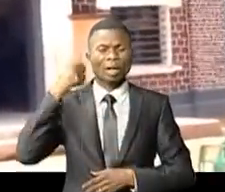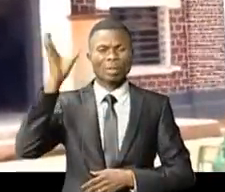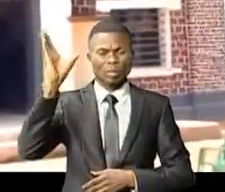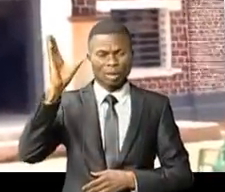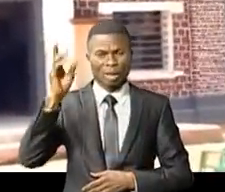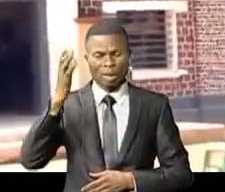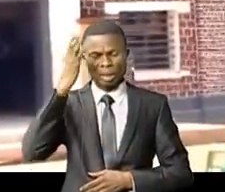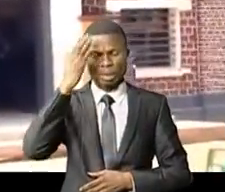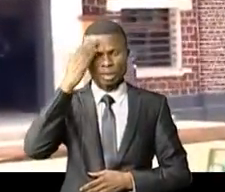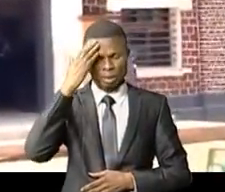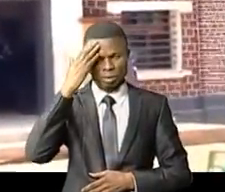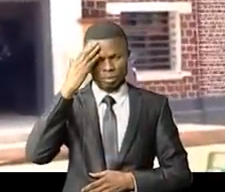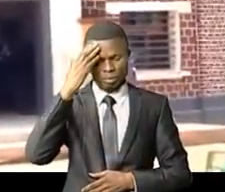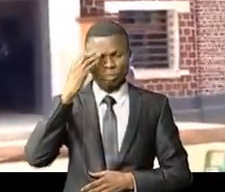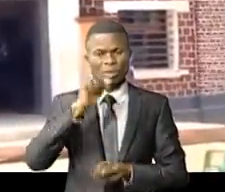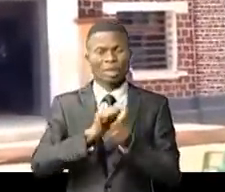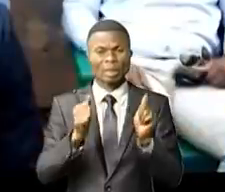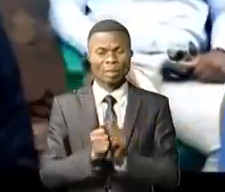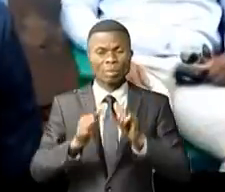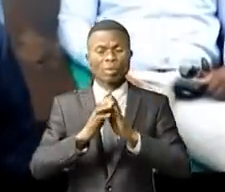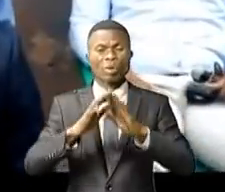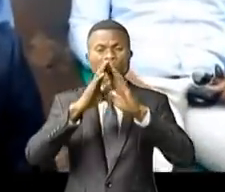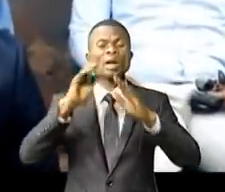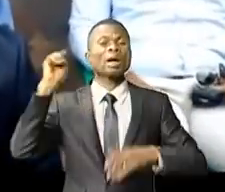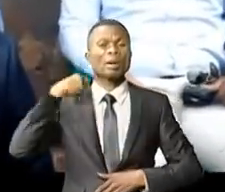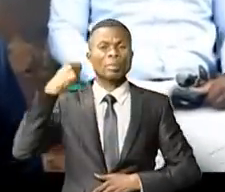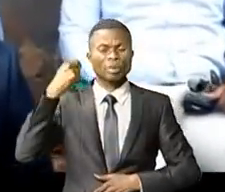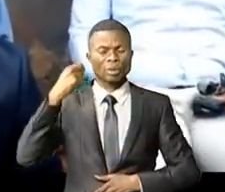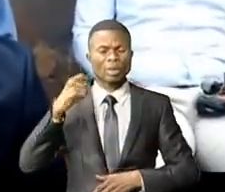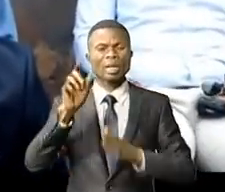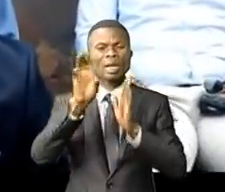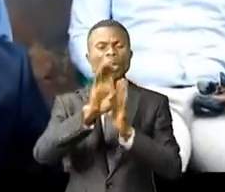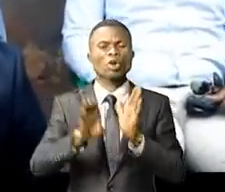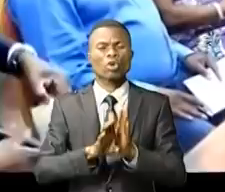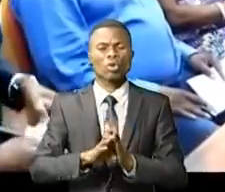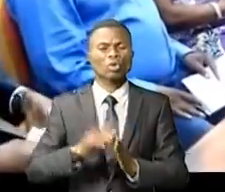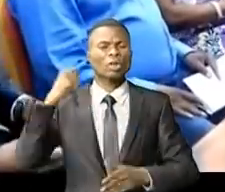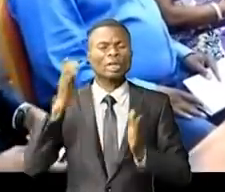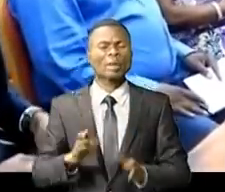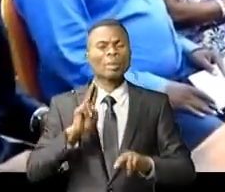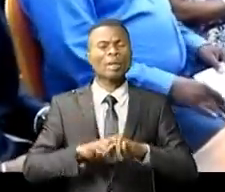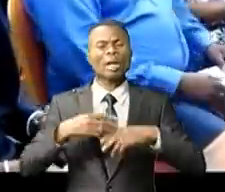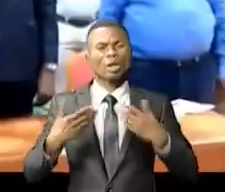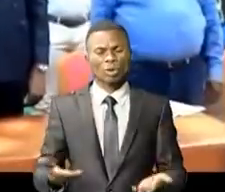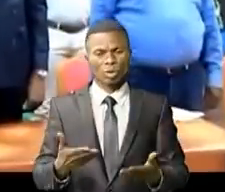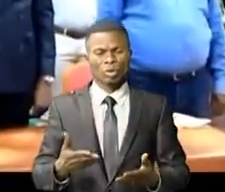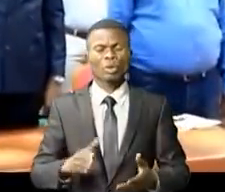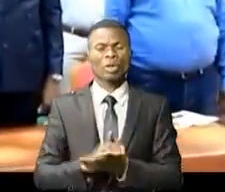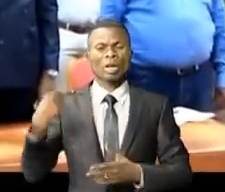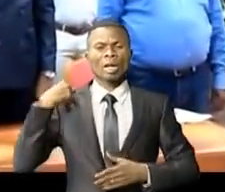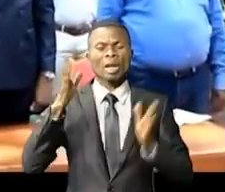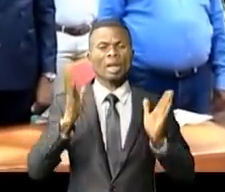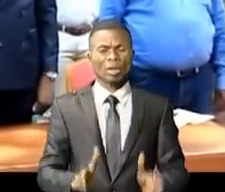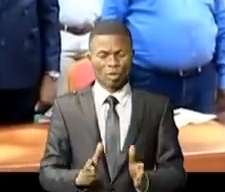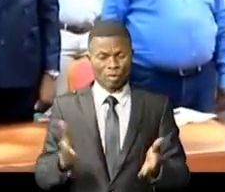de se rendre compte de l'état de cette maison carcérale et des conditions dans lesquelles vivent les pensionnaires. L'autorité provinciale a été accueillie par les